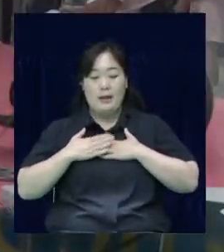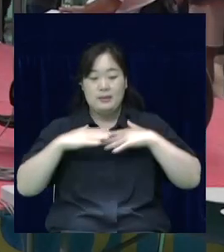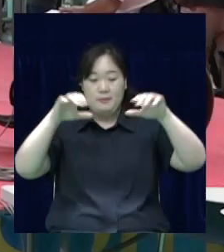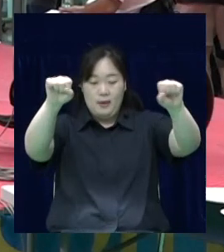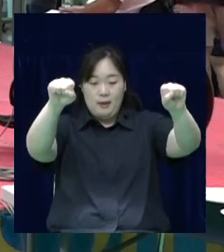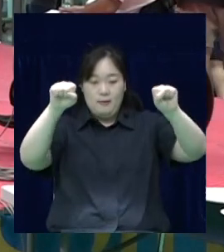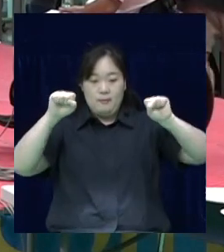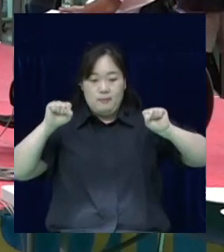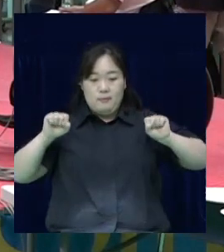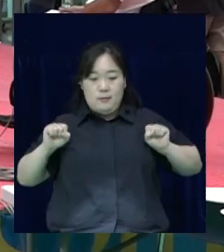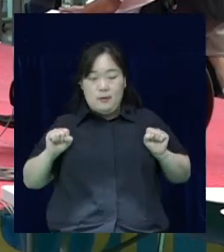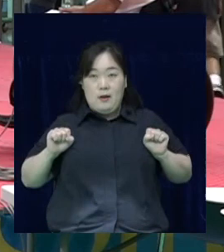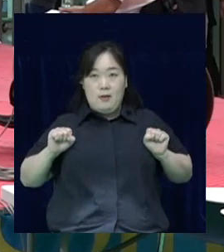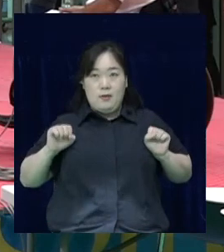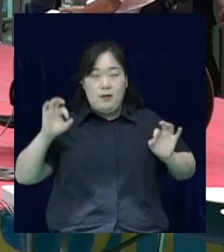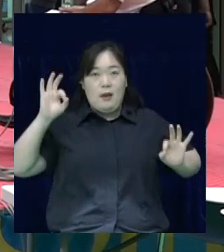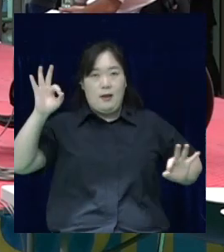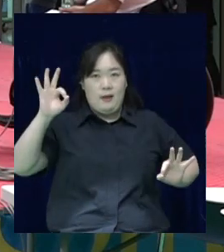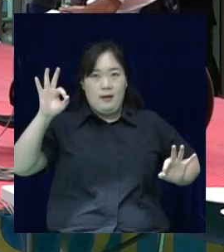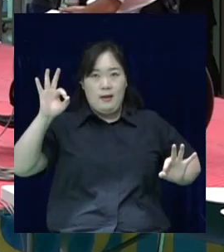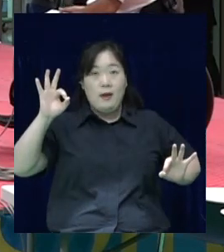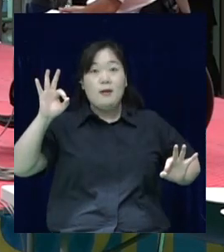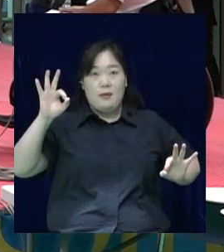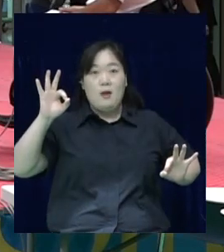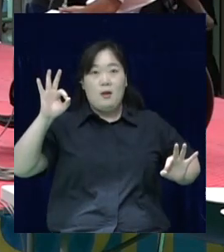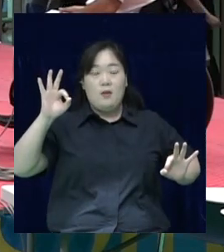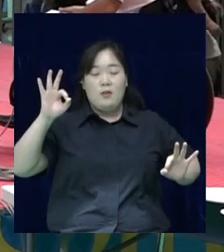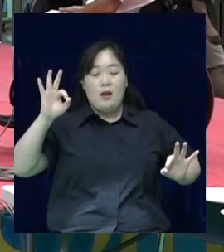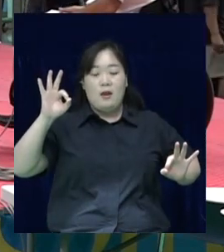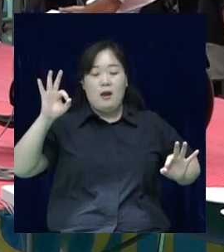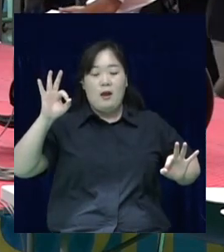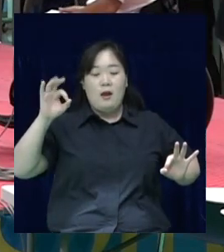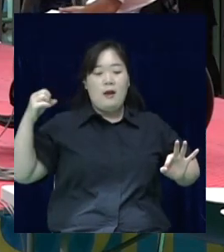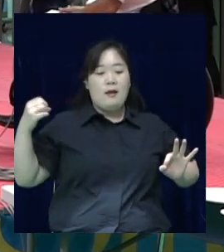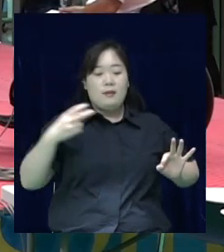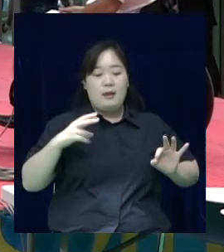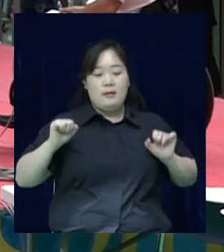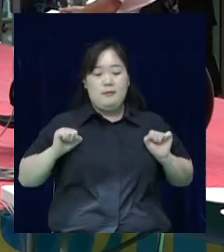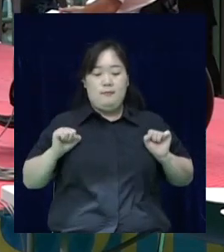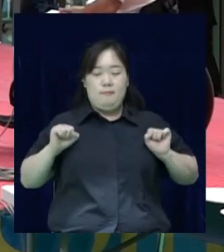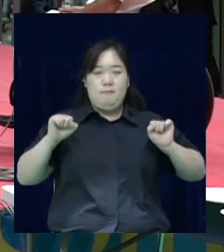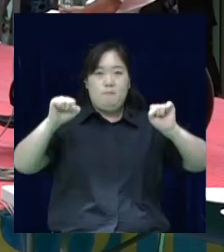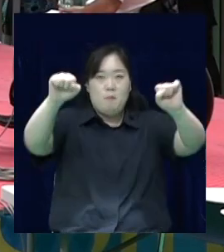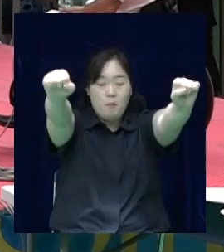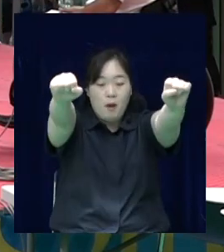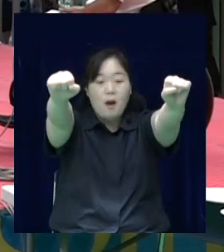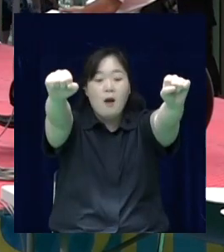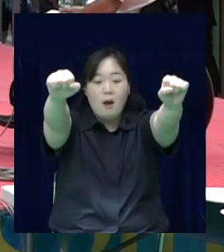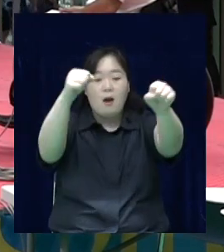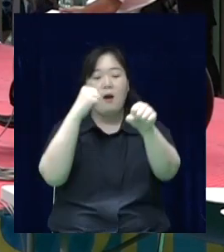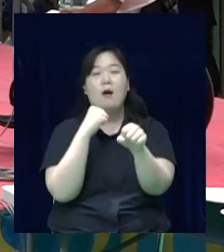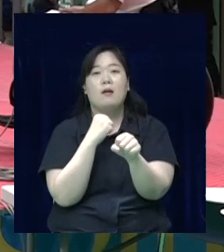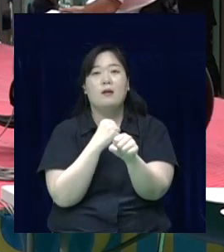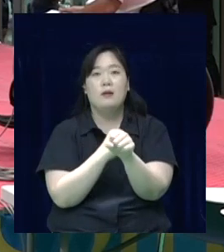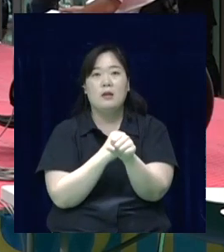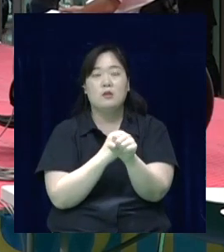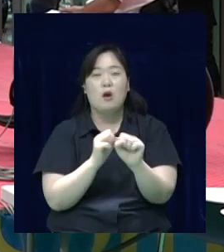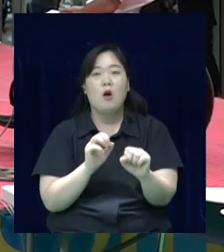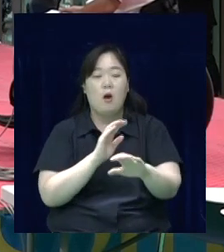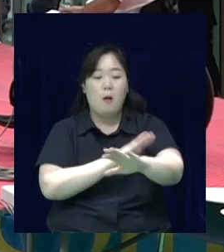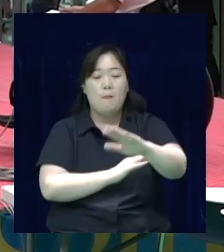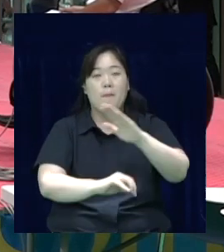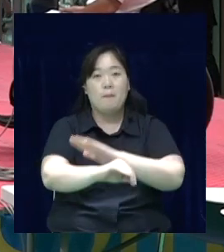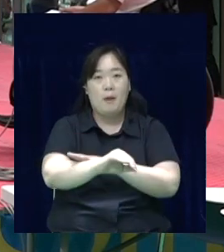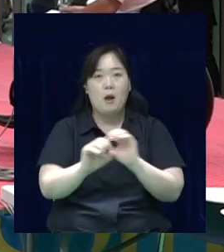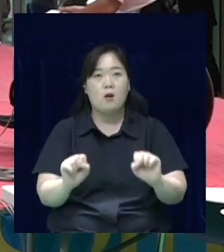시키고 다시 잠시 멈춘 다음에 그것을 밀어서 팔 길이만큼 양팔을 동시에 펴면 동작이 완료가